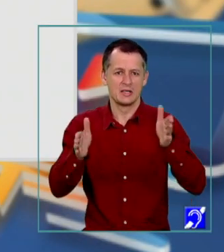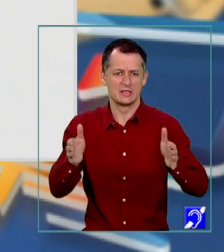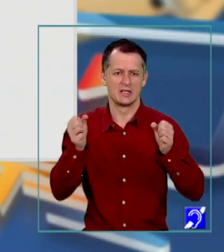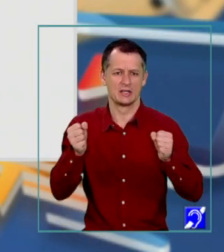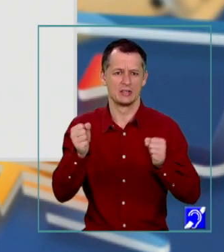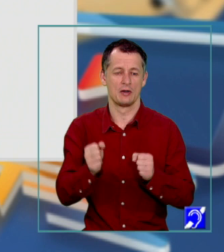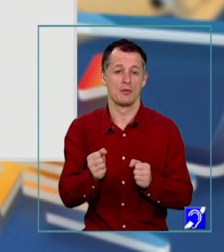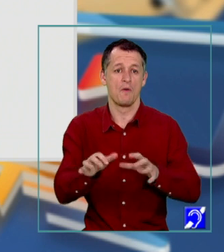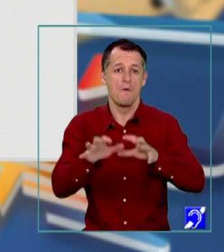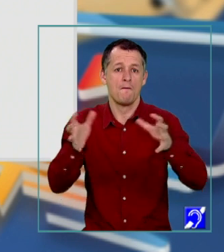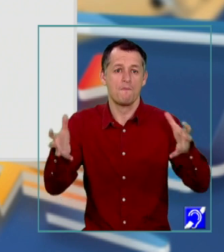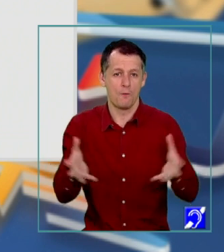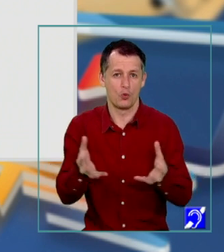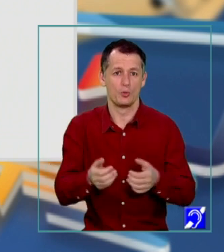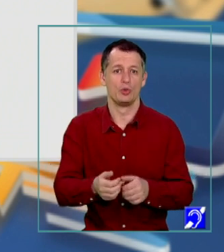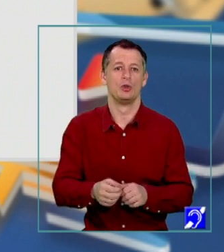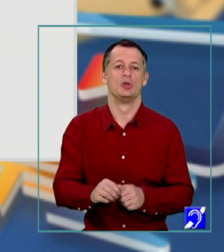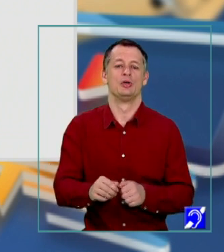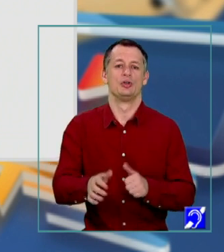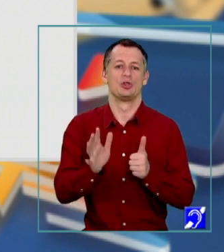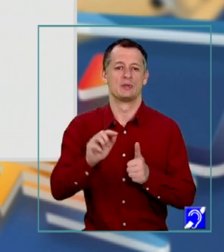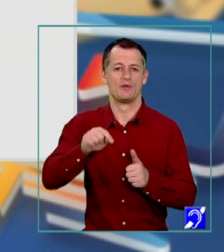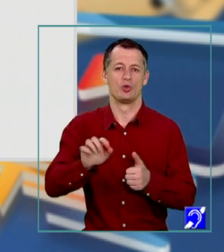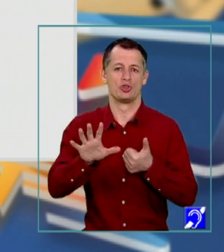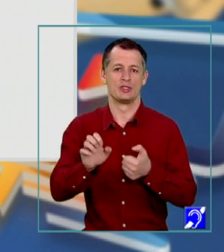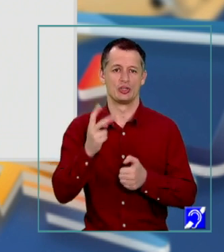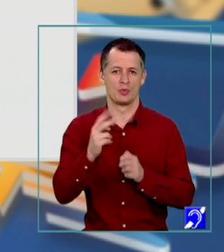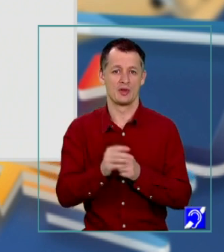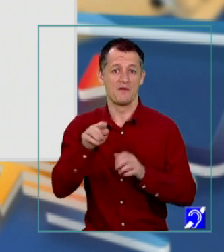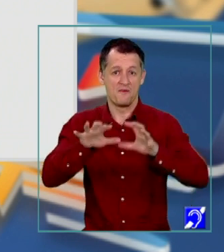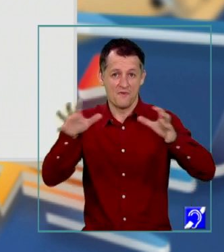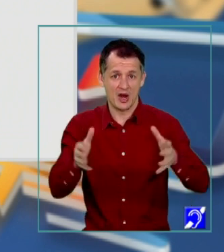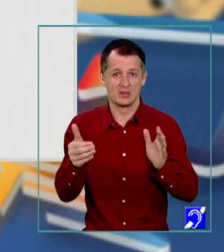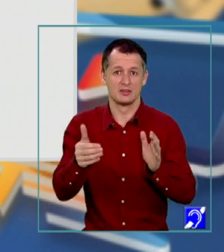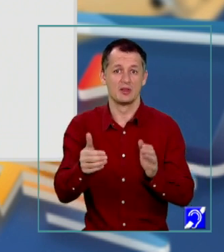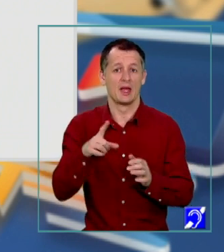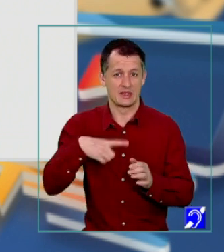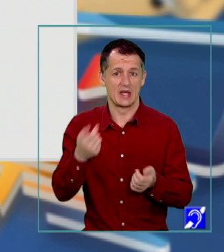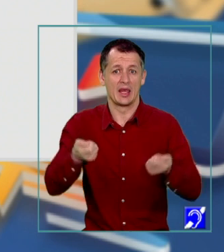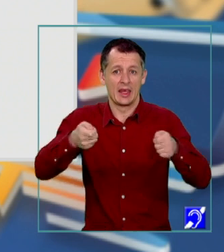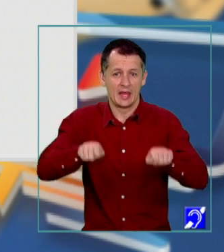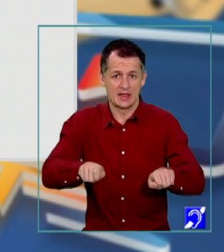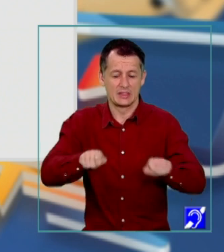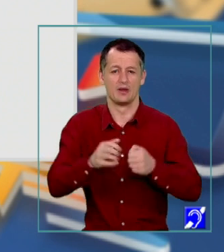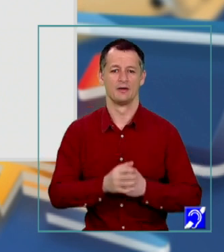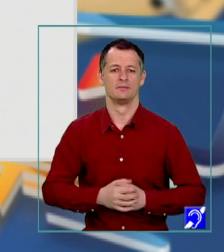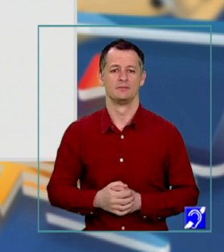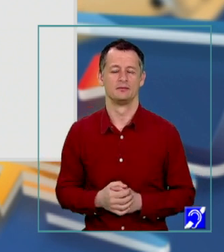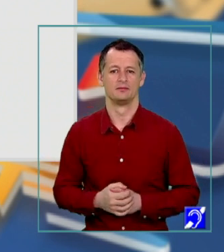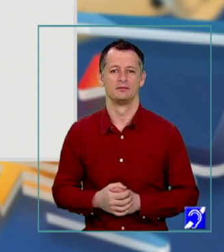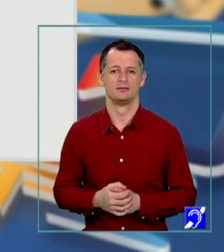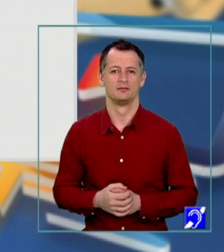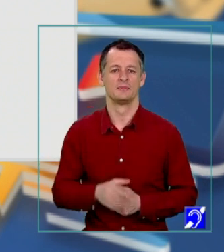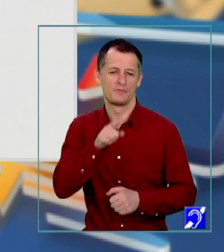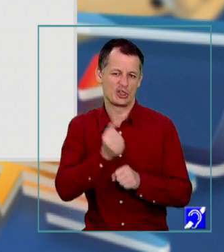volum 16,62 litri, în vas este închisă, o să încerc și eu un desen, da, avem un